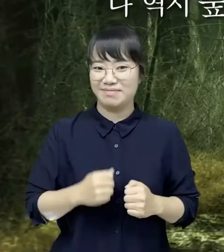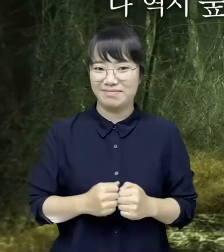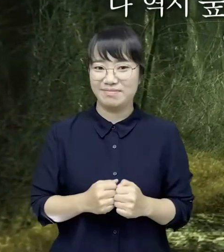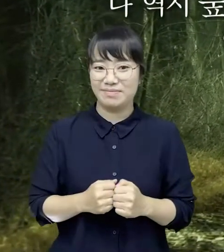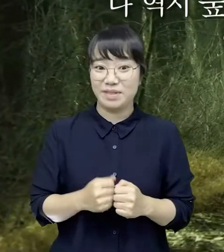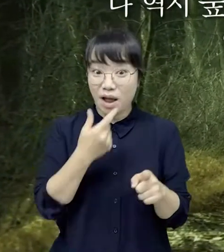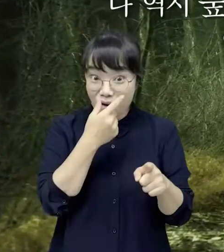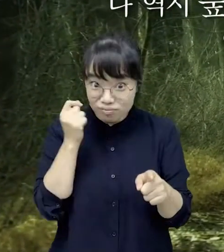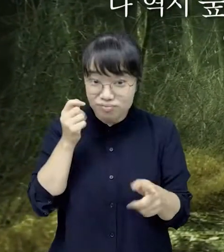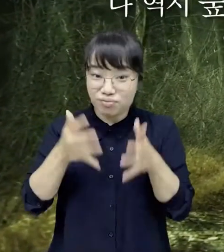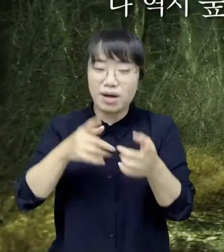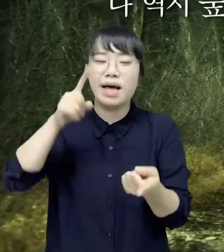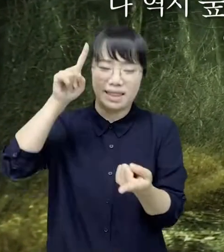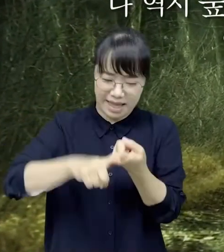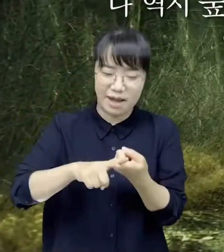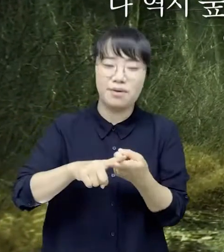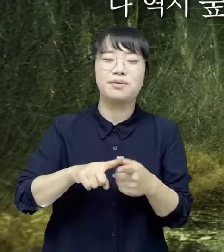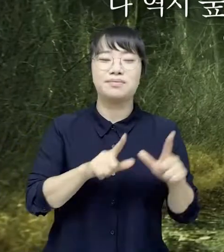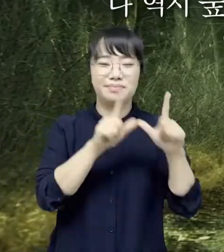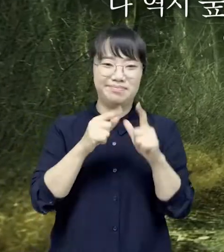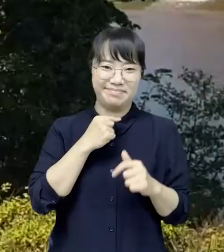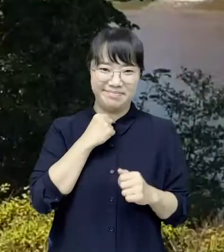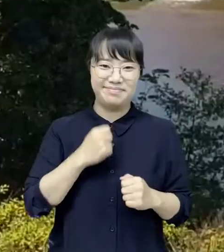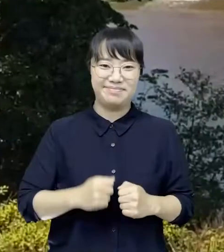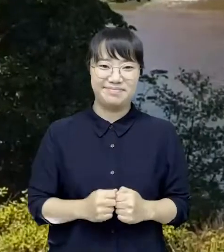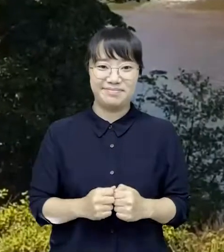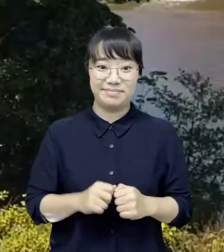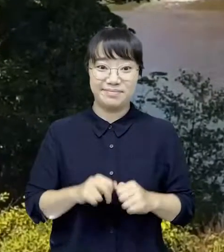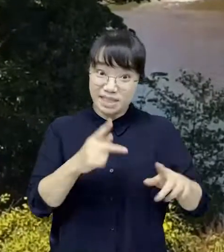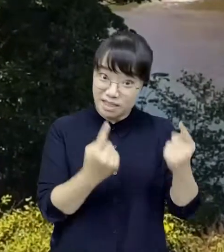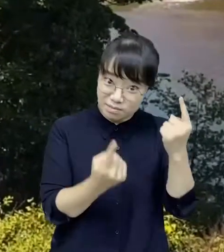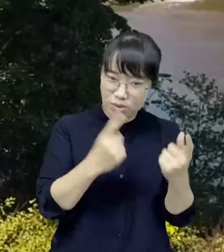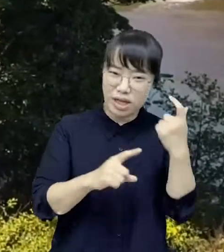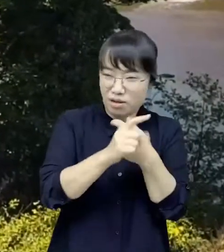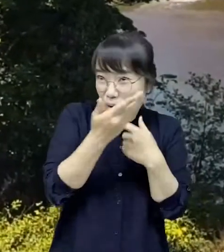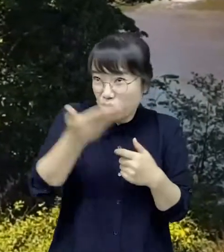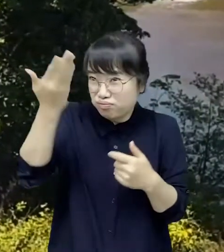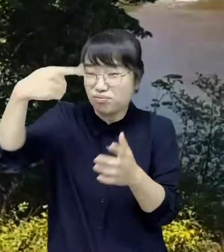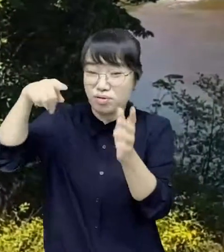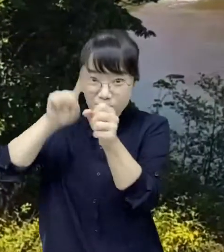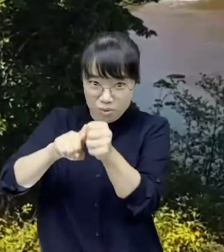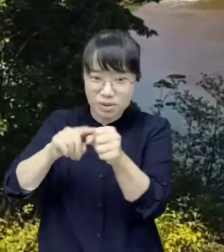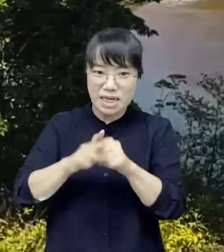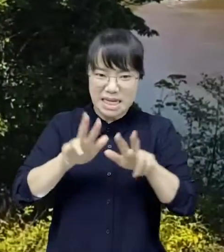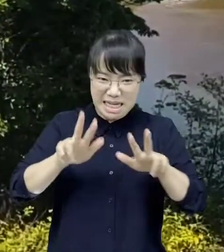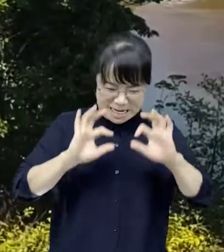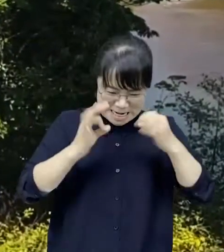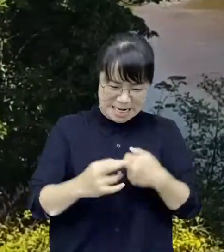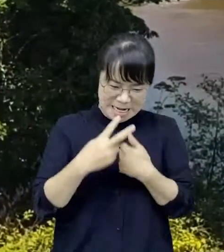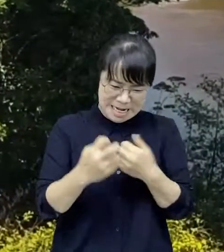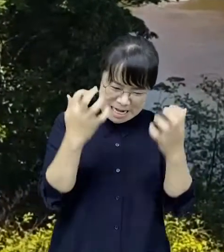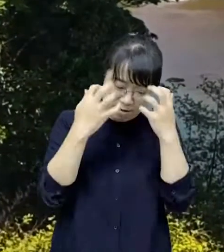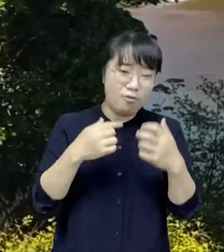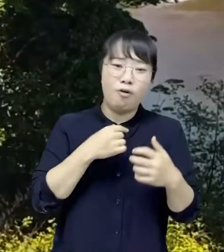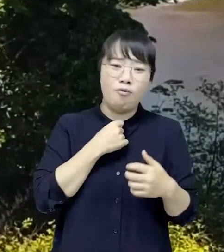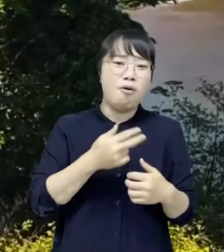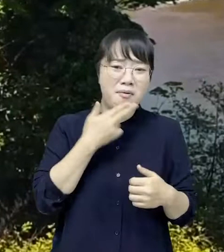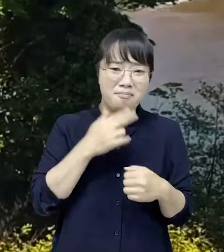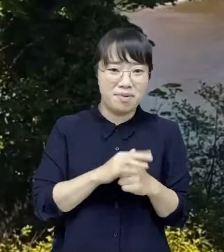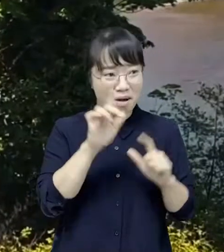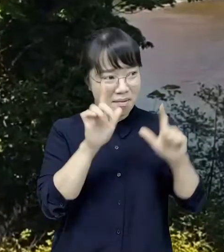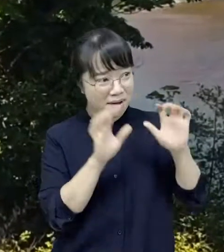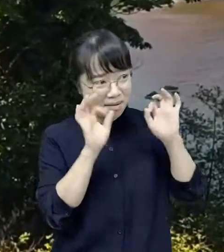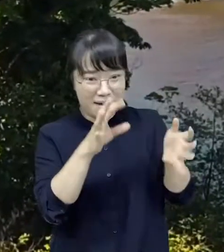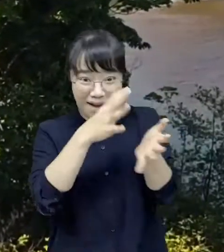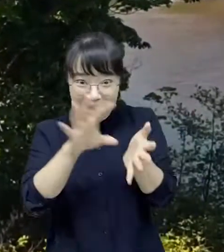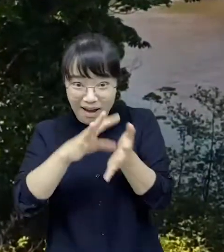것이다. 어설프고 부족한 그대로. 지금보다 나은 내가 되기 위해 오늘의 나를 미워하며 살아가는 도시인을